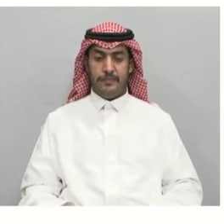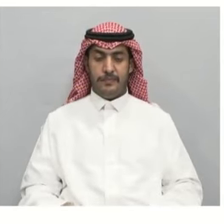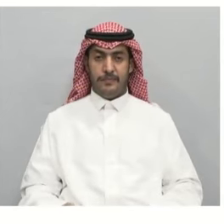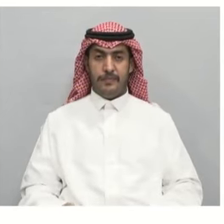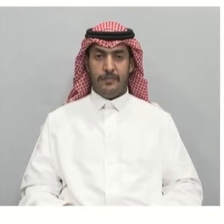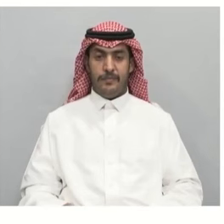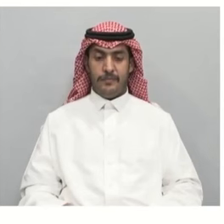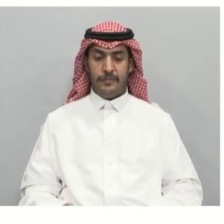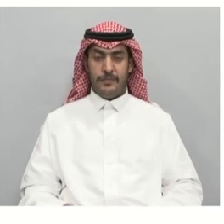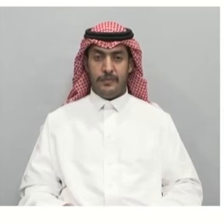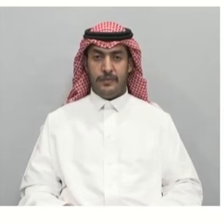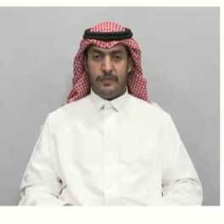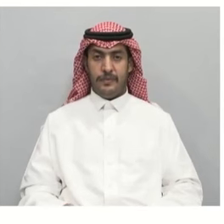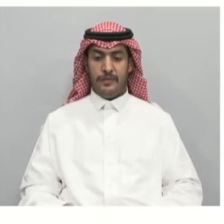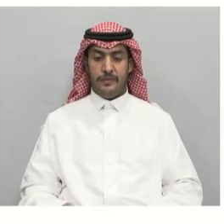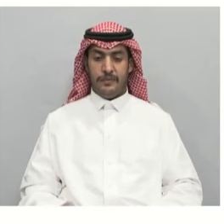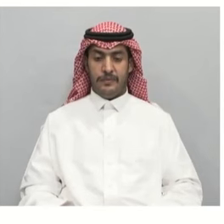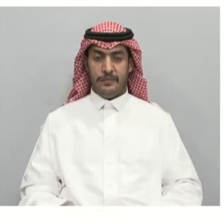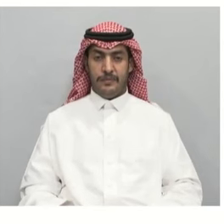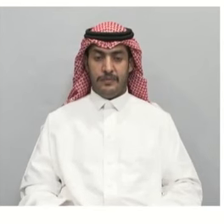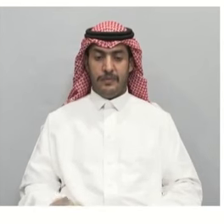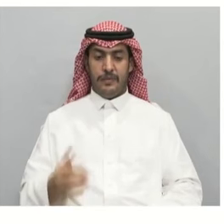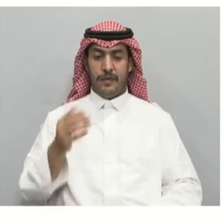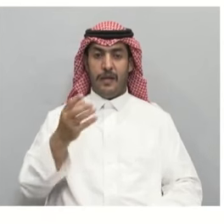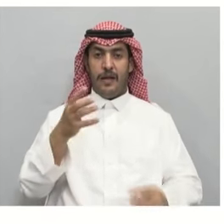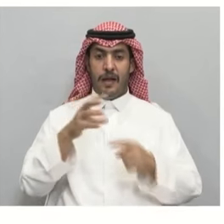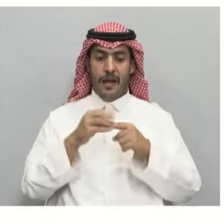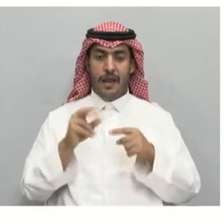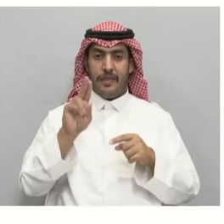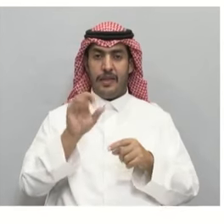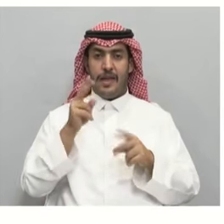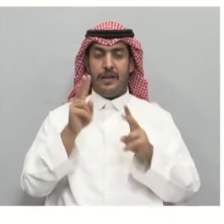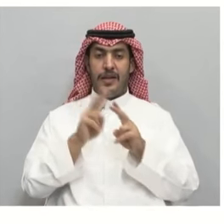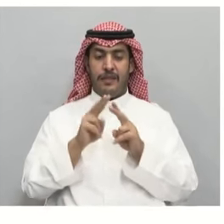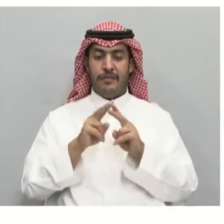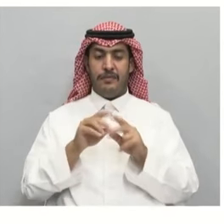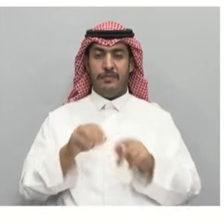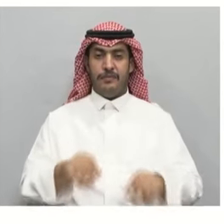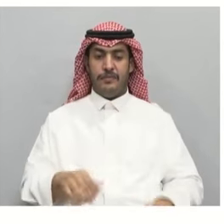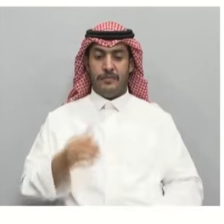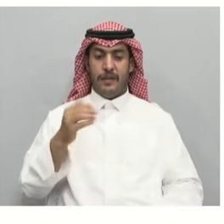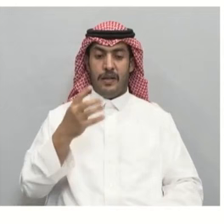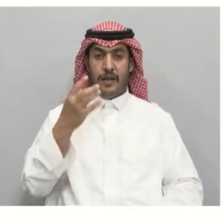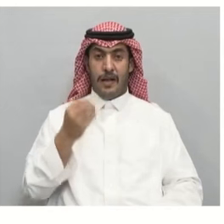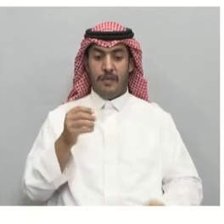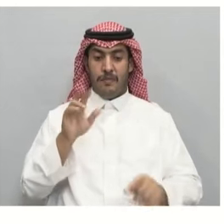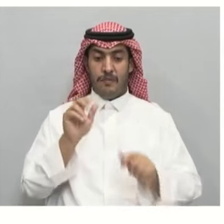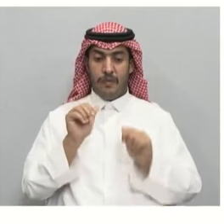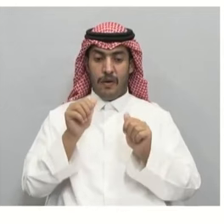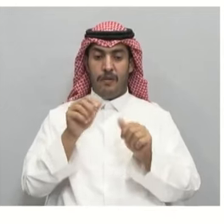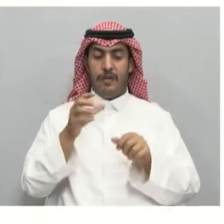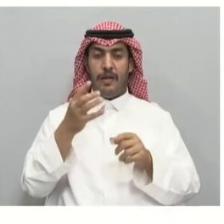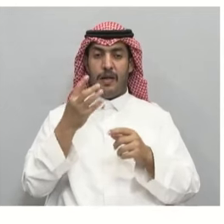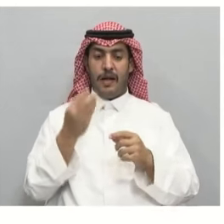صغيره ما الذي سيحدث قل التيار الكهربائي وبعكس اذا قلت المقاومه زاد